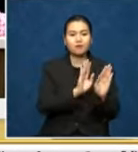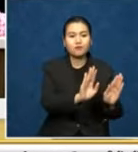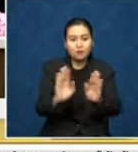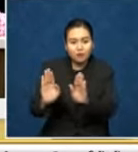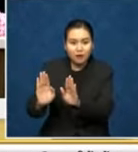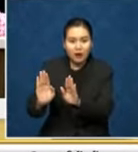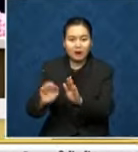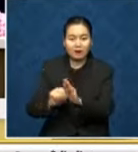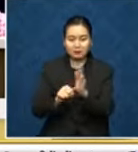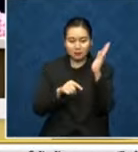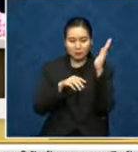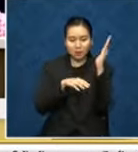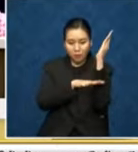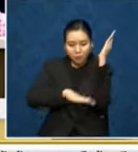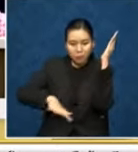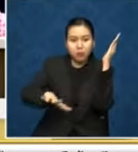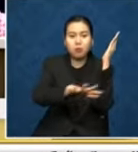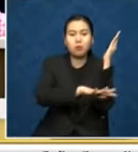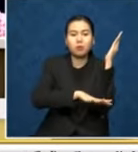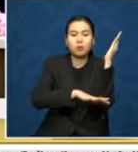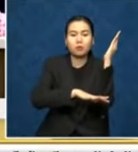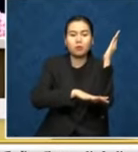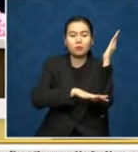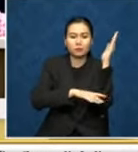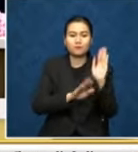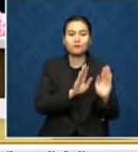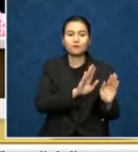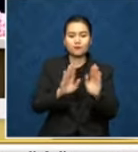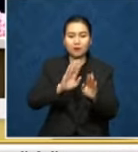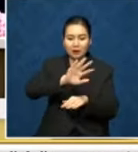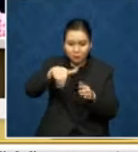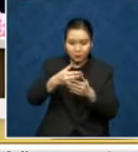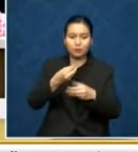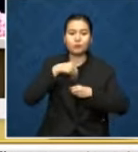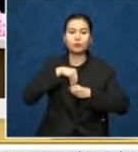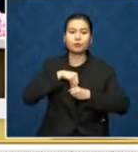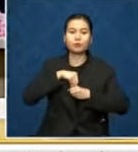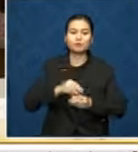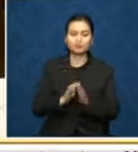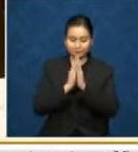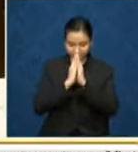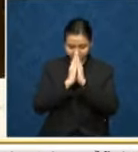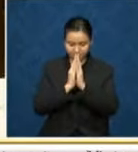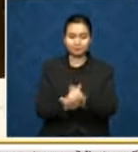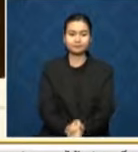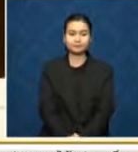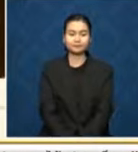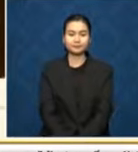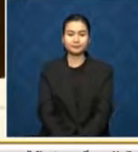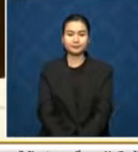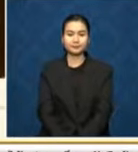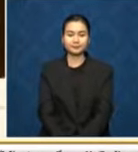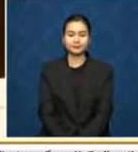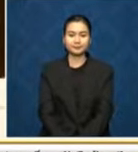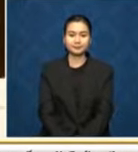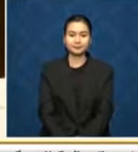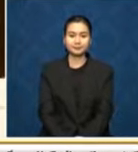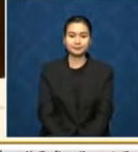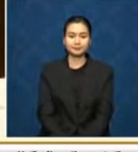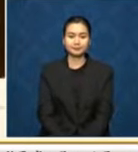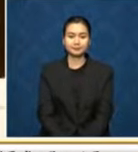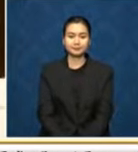จไว้ในอ้อมใจของพี่น้องชาวใจด้วยครับท่านประธานครับขอบคุณมากครับ ขอบคุณครับเชิญท่านอนุรัต